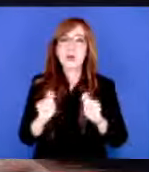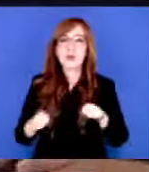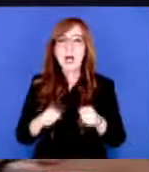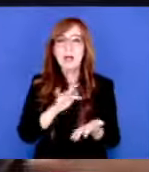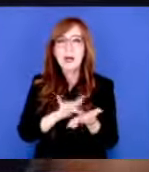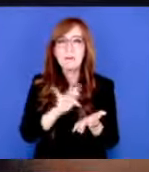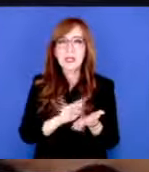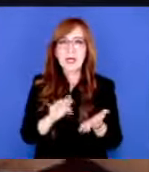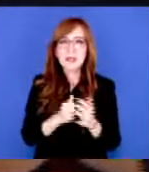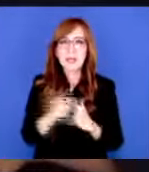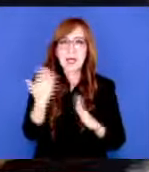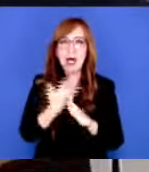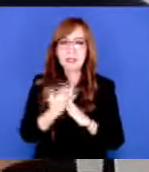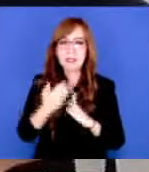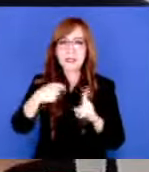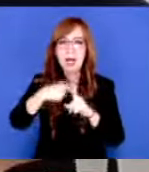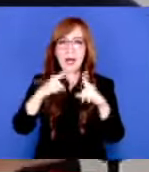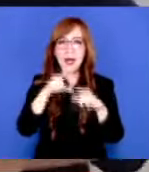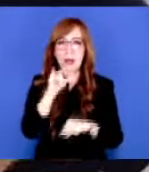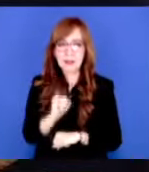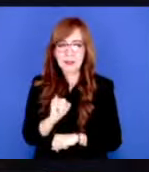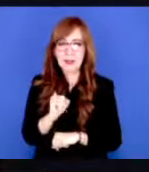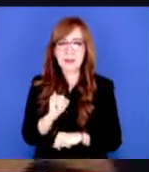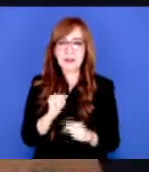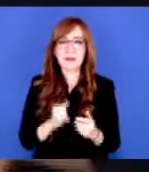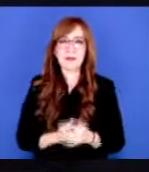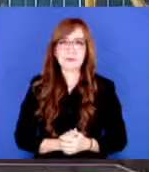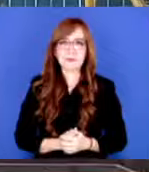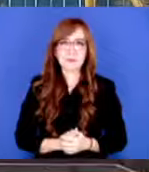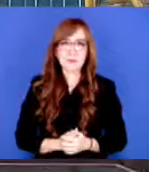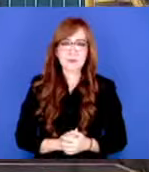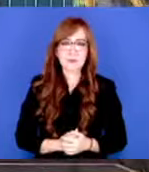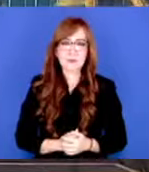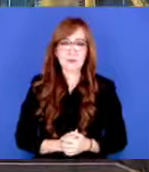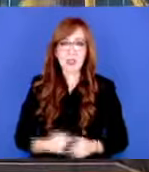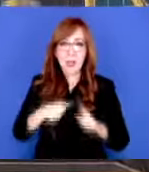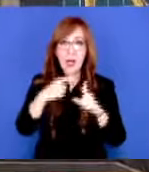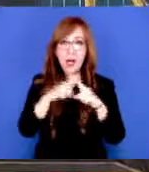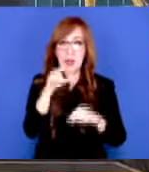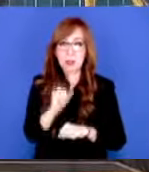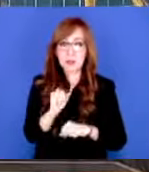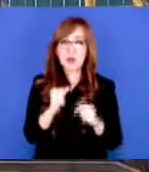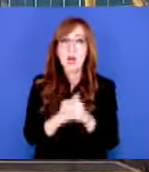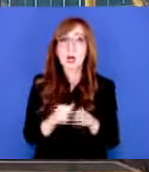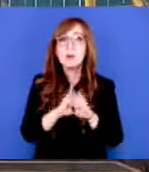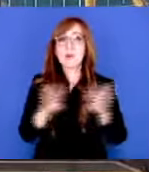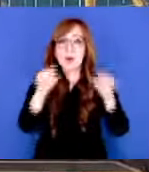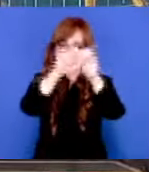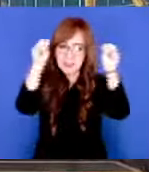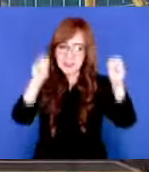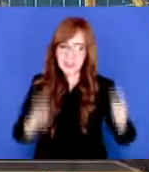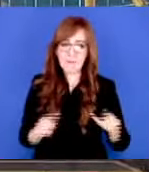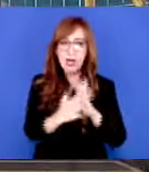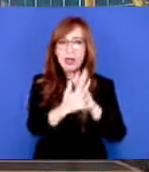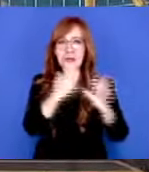akses Kai atau channel resmi pemesanan tiket KAI lainnya Kai juga akan membuka sistem antrian pembelian tiket